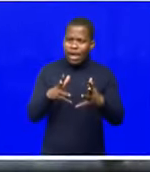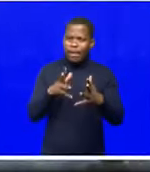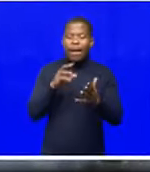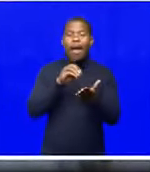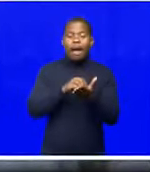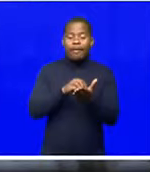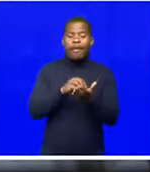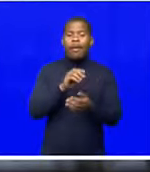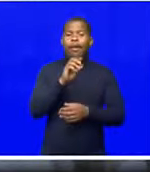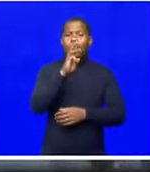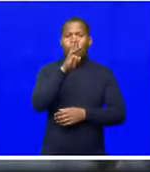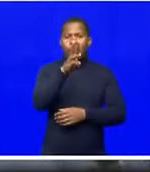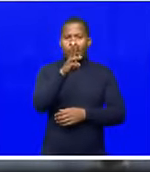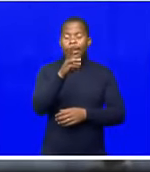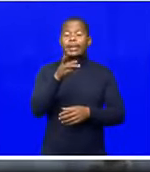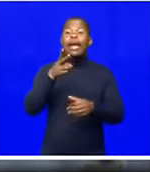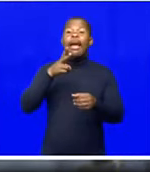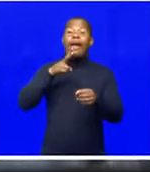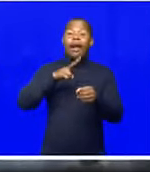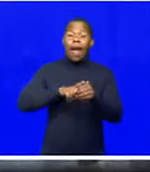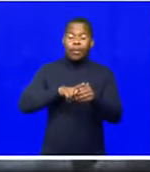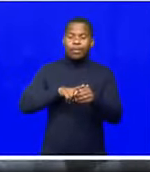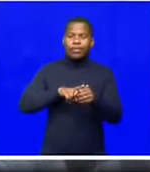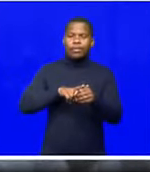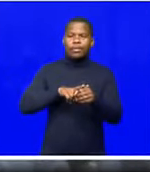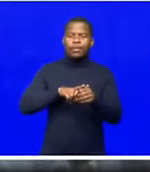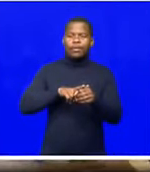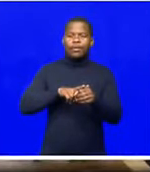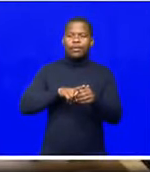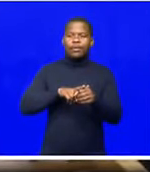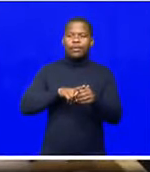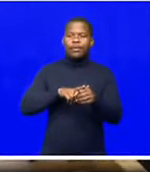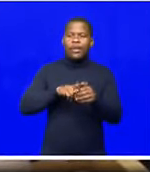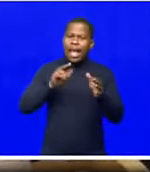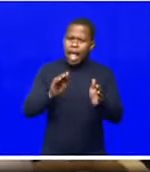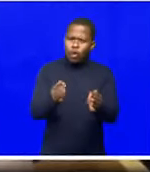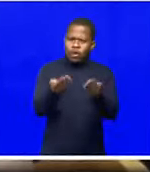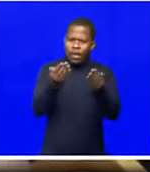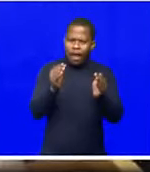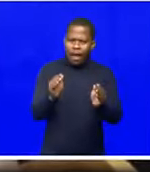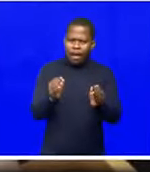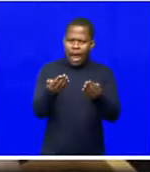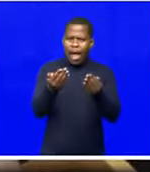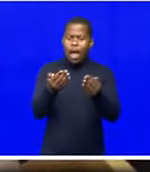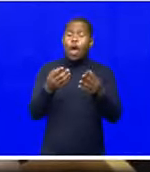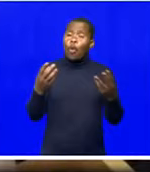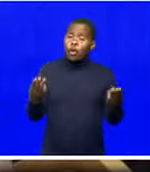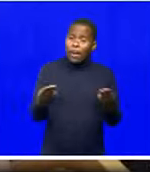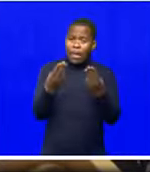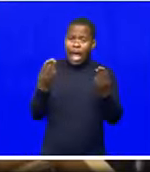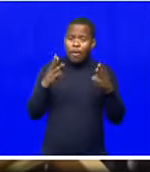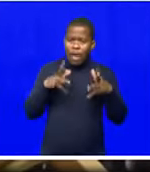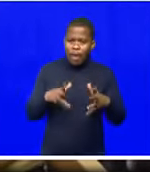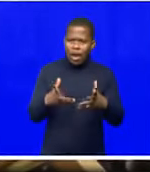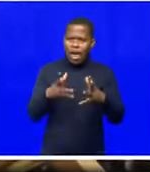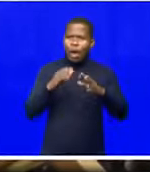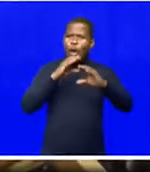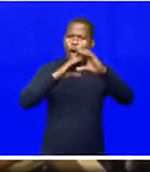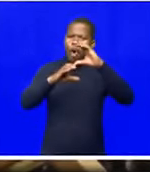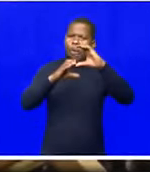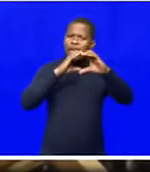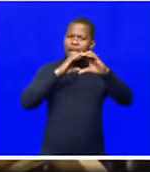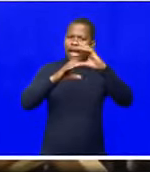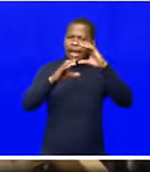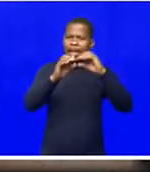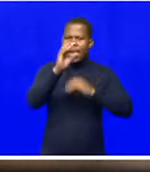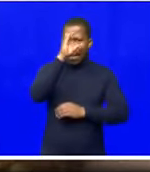nayo. Angisho naloko ukuthi kubekani nende kucocisana phela abalimi nabo babetikhulu